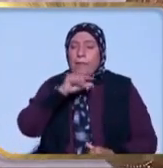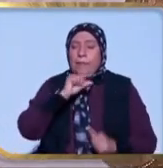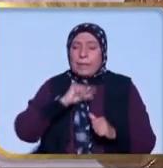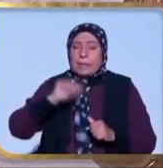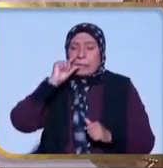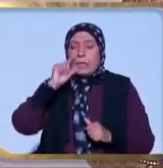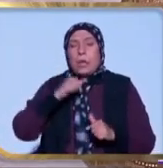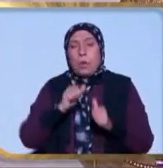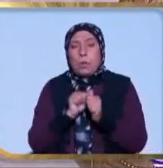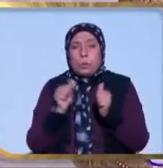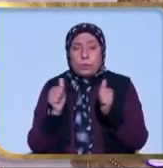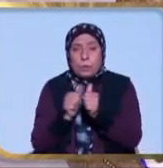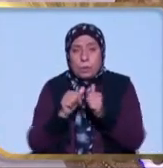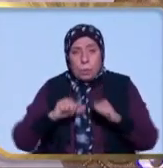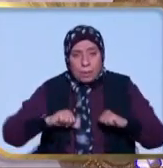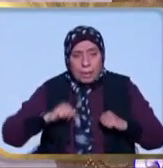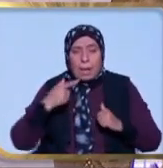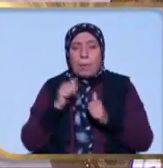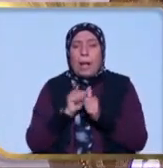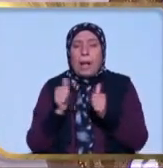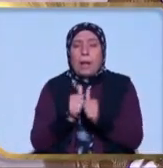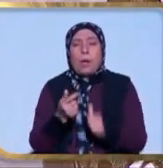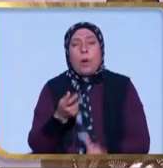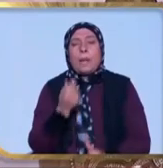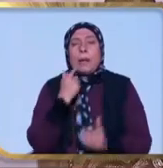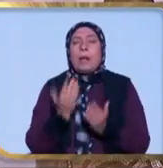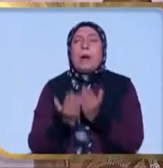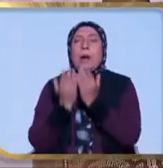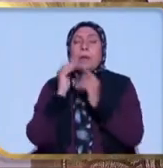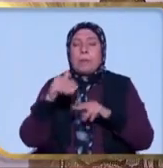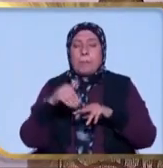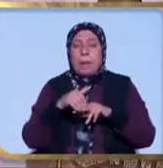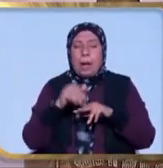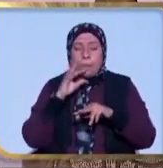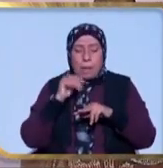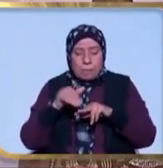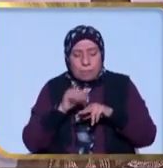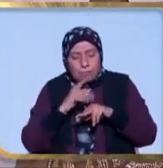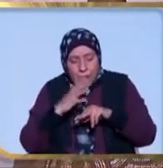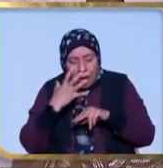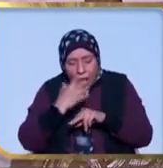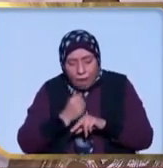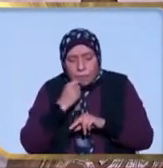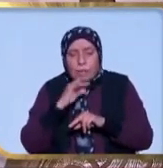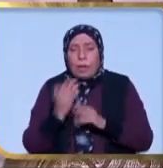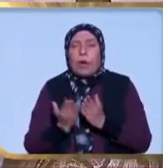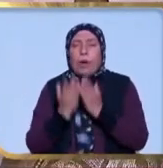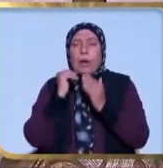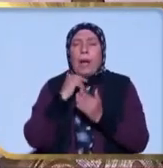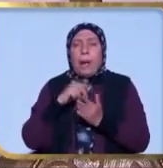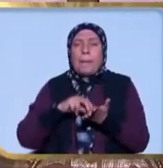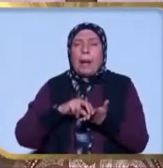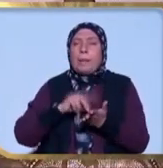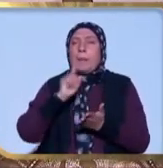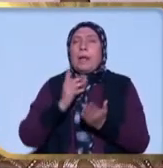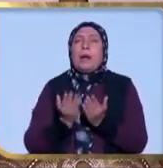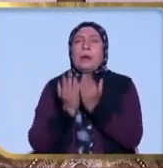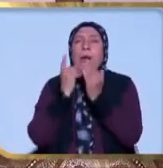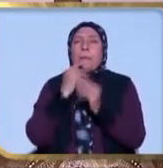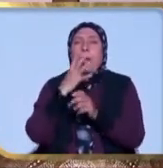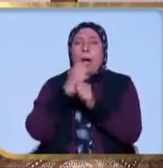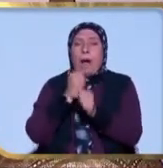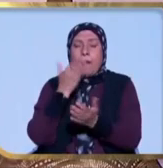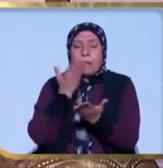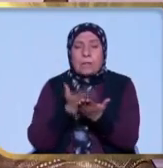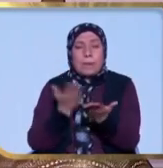ودنيانا وأهلنا ومالنا. اللهم استر عوراتنا وآمن روعاتنا، اللهم احفظنا من بين أيدينا